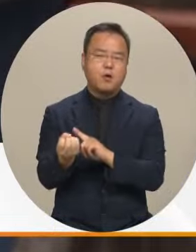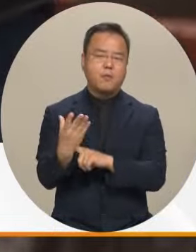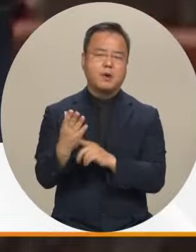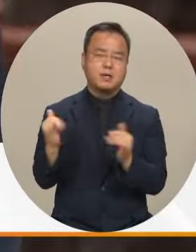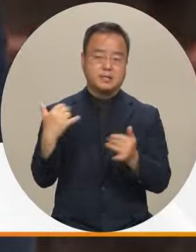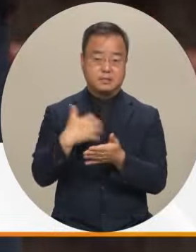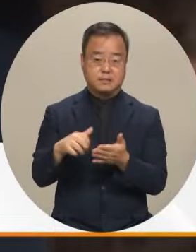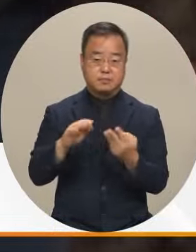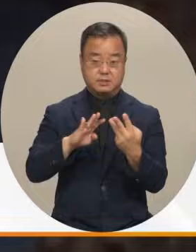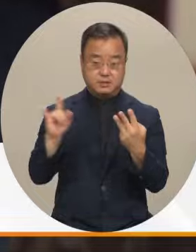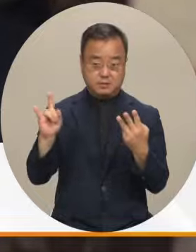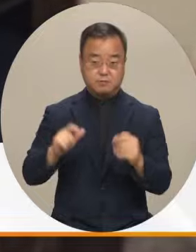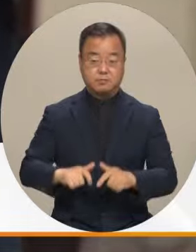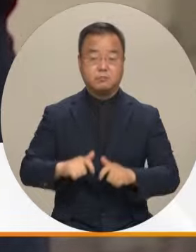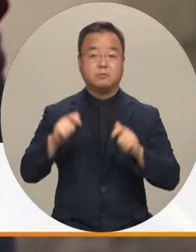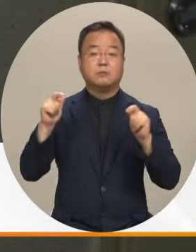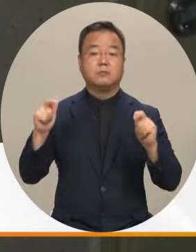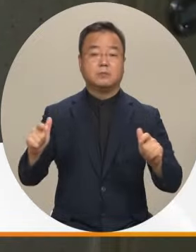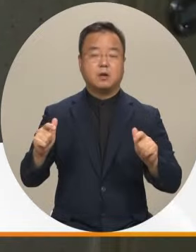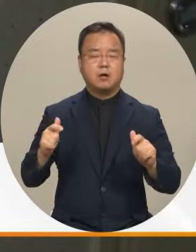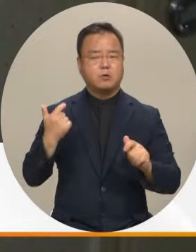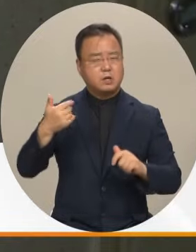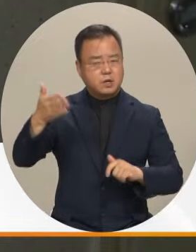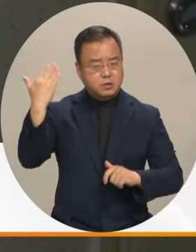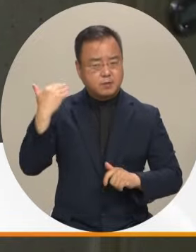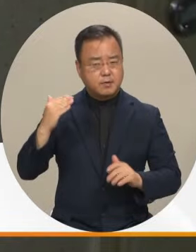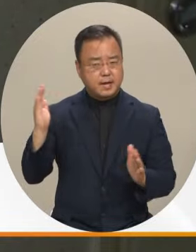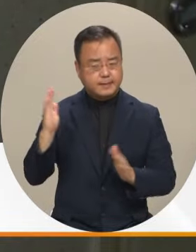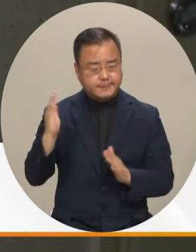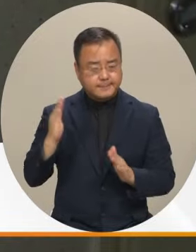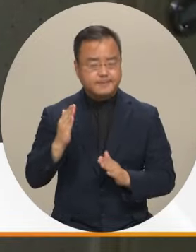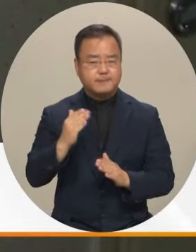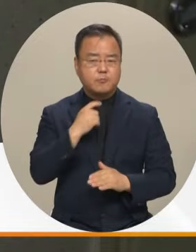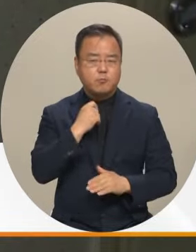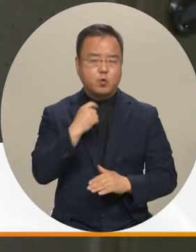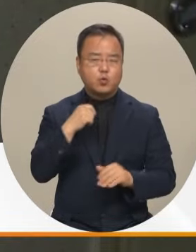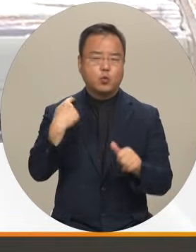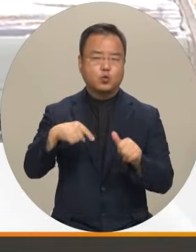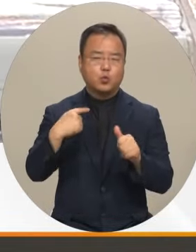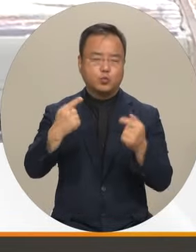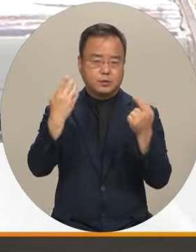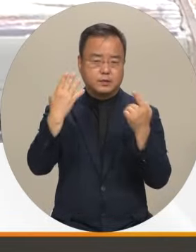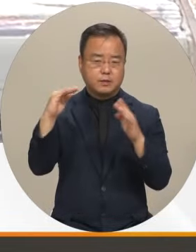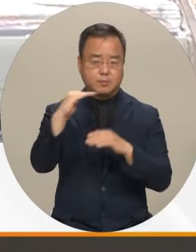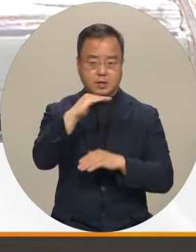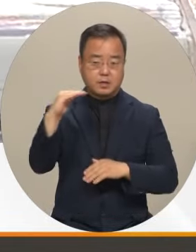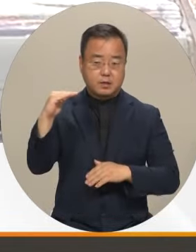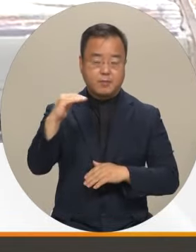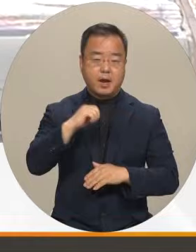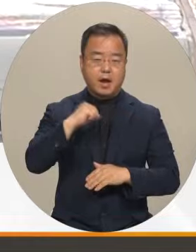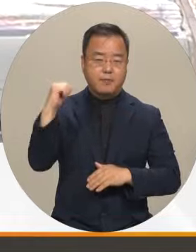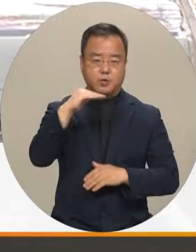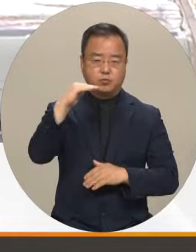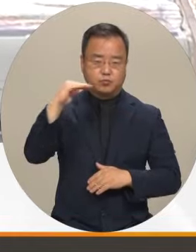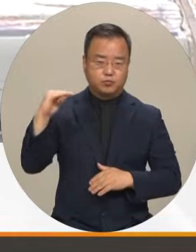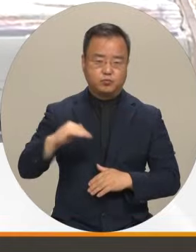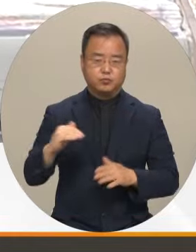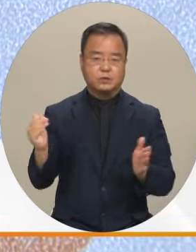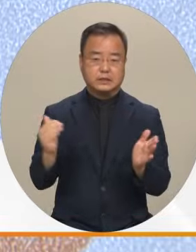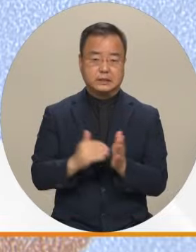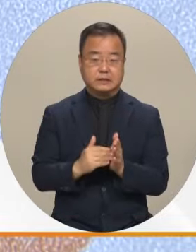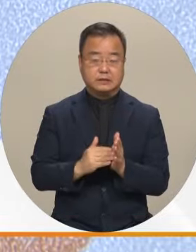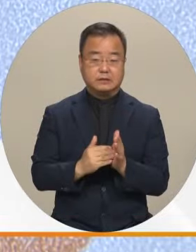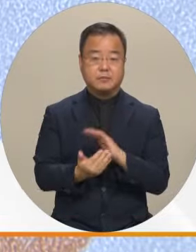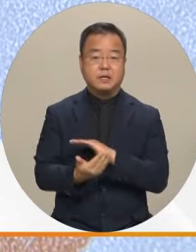넘게 늘었습니다 한때 수험생들이 선호하던 교육대학 역시 수능 합격선이 큰폭으로 떨어지는 등 예비 교사들